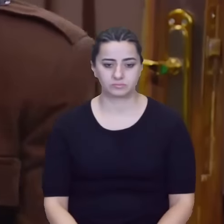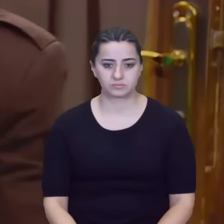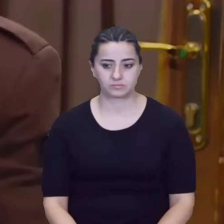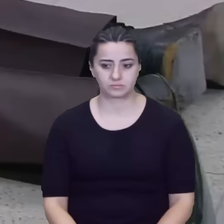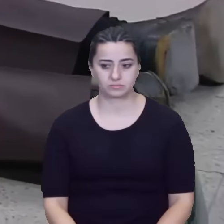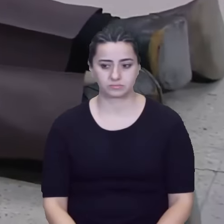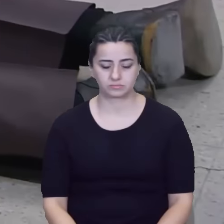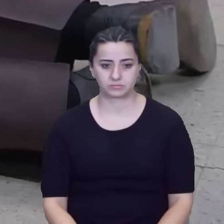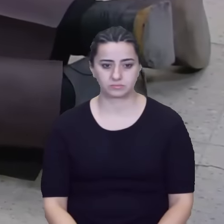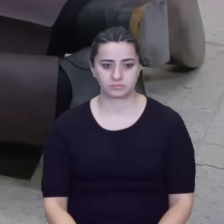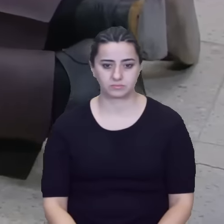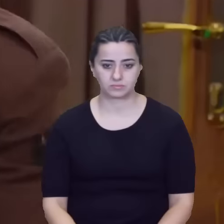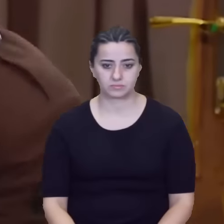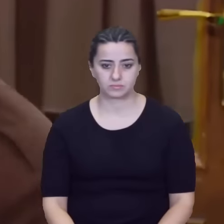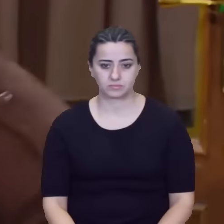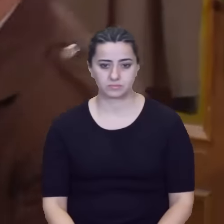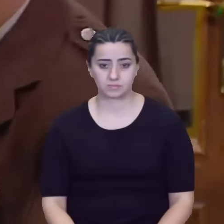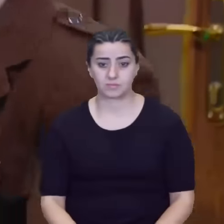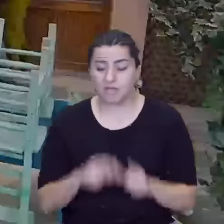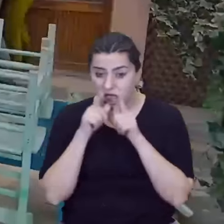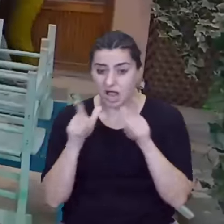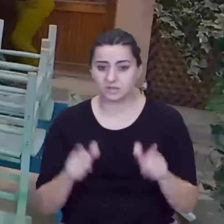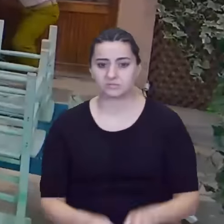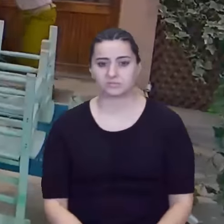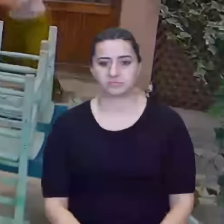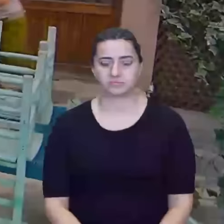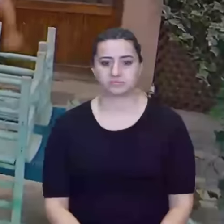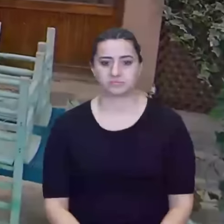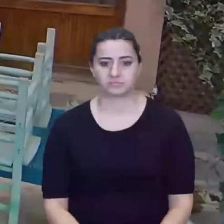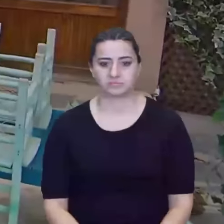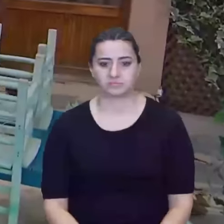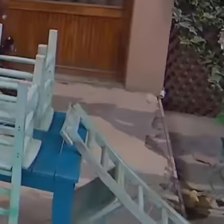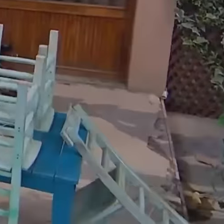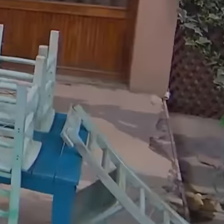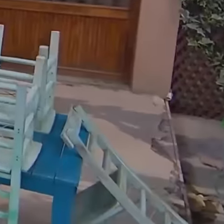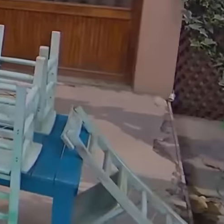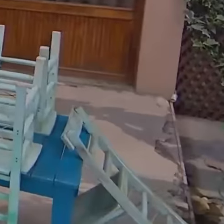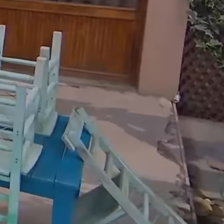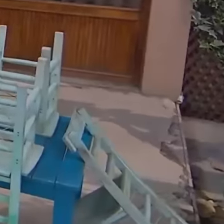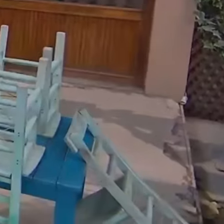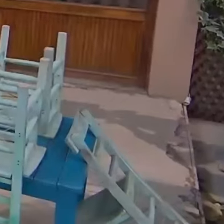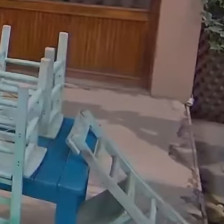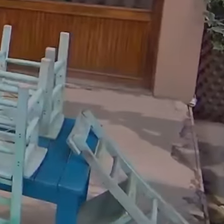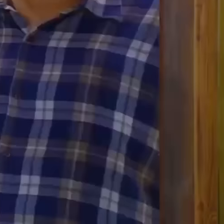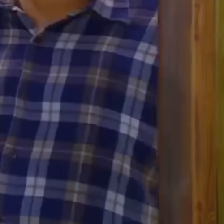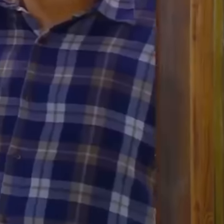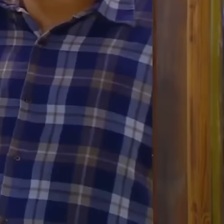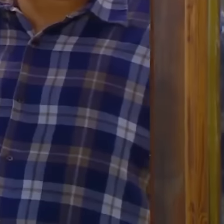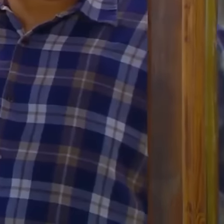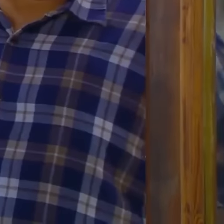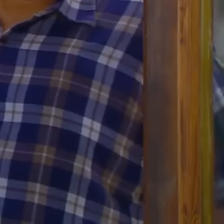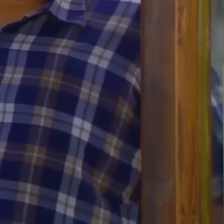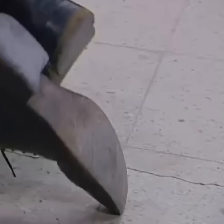kalkmaya çalışır gibi hafifçe kıpırdandı. Allah Allah! Bekir de kaçtı, kenara